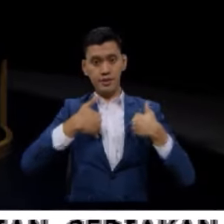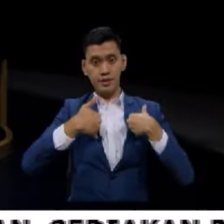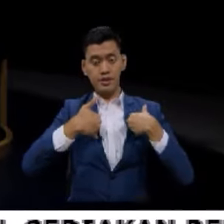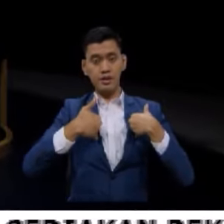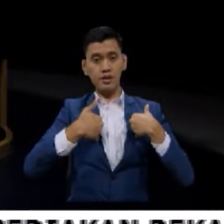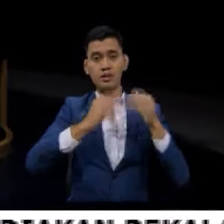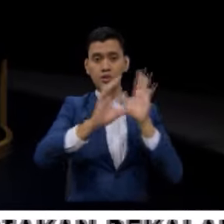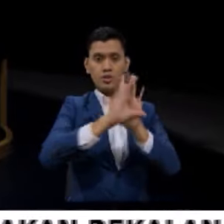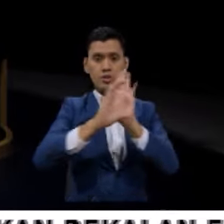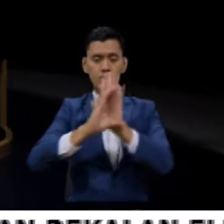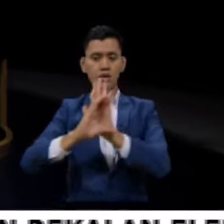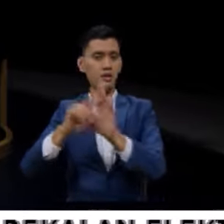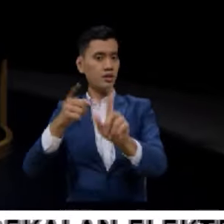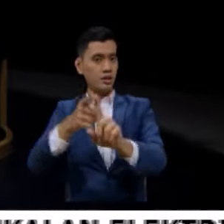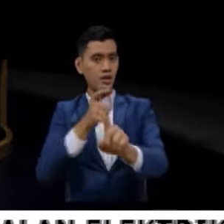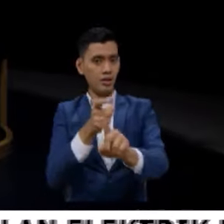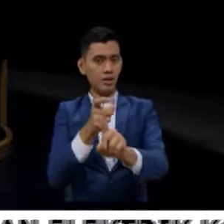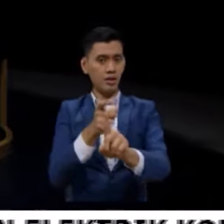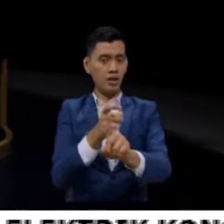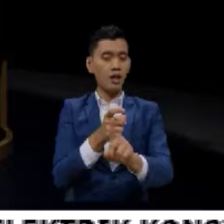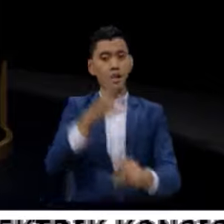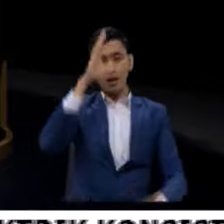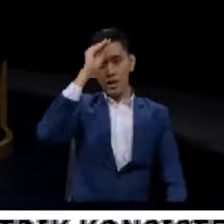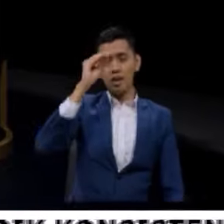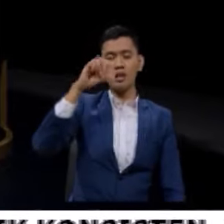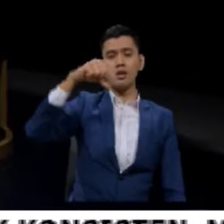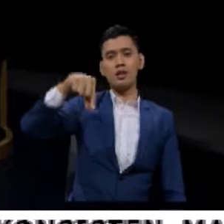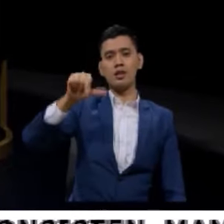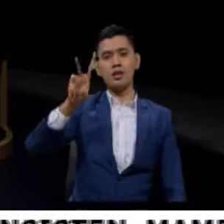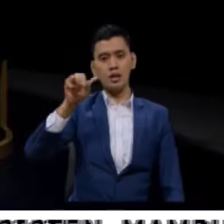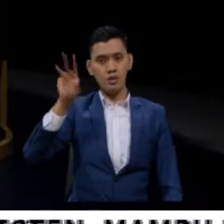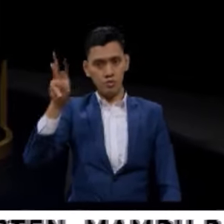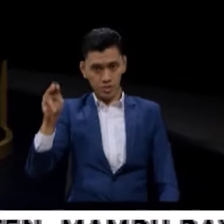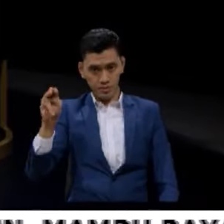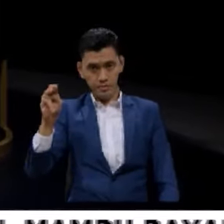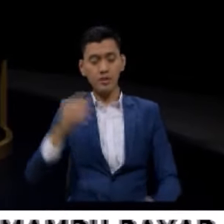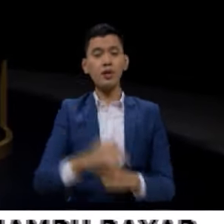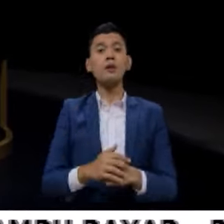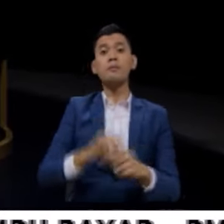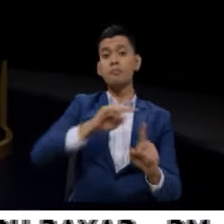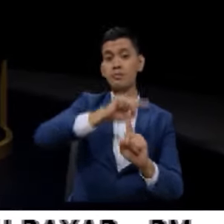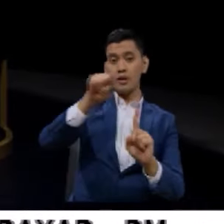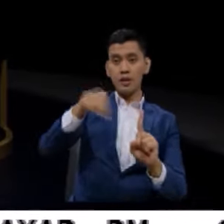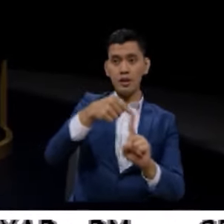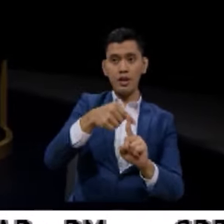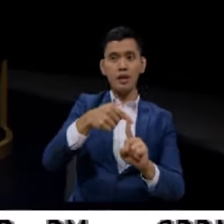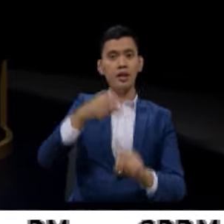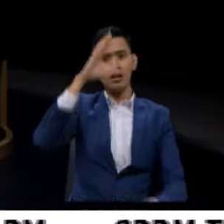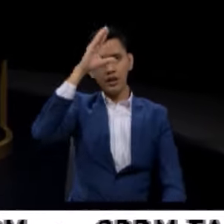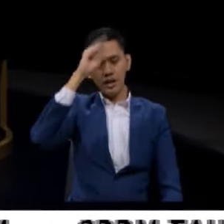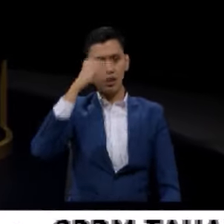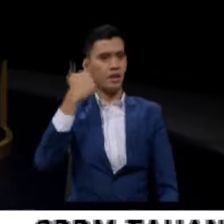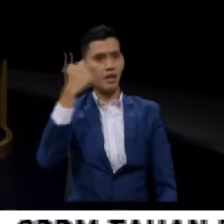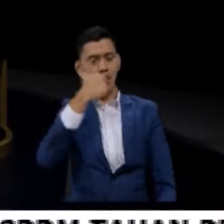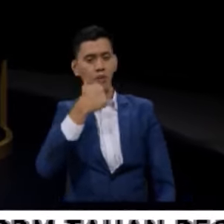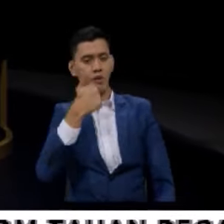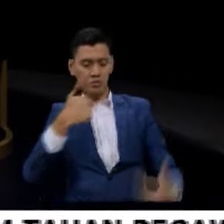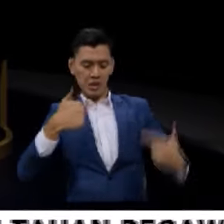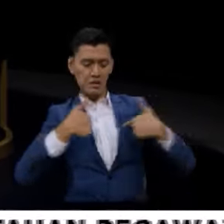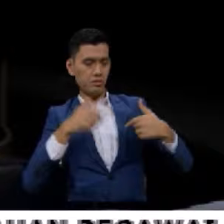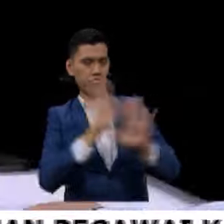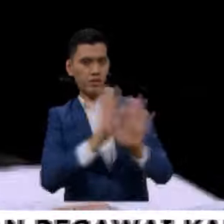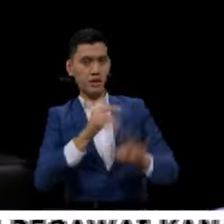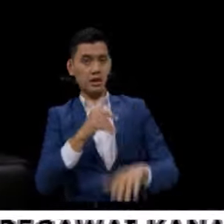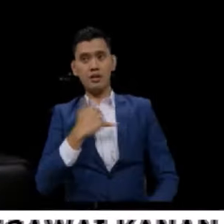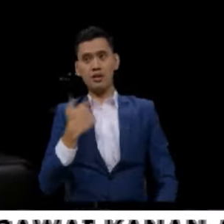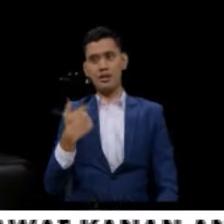kita Letakkan asli daripada toyang ada kepada kita di bila tetapi menegaskan bahwa lelaki dengan x sangat the number saya gerilya